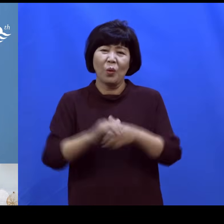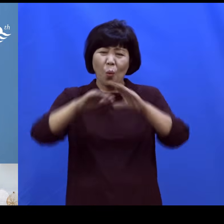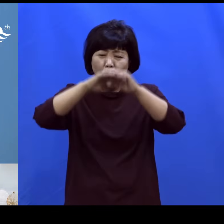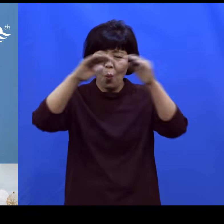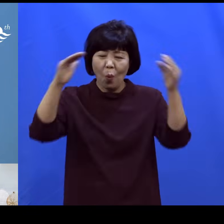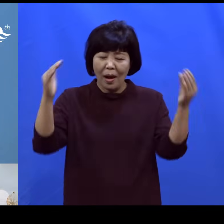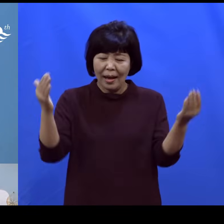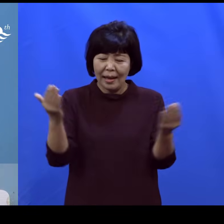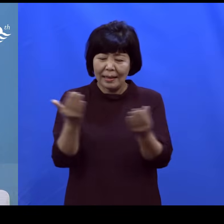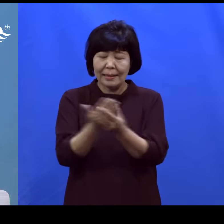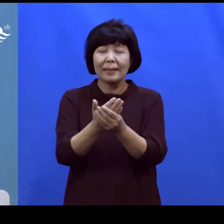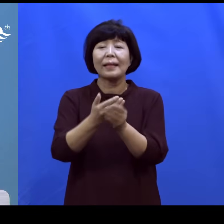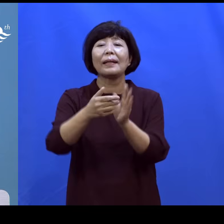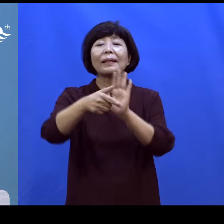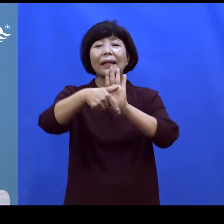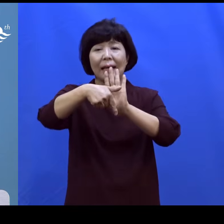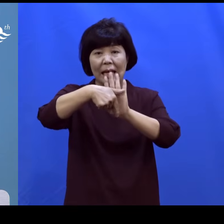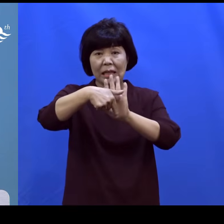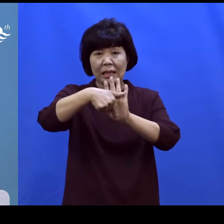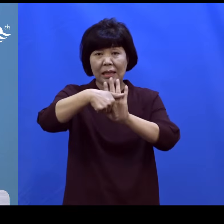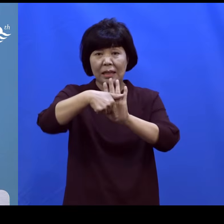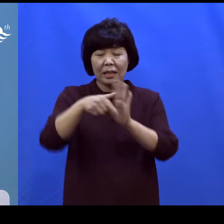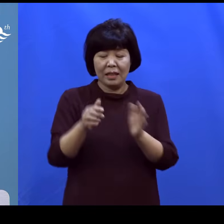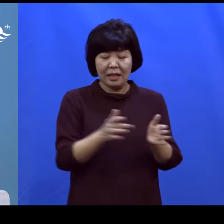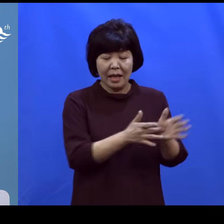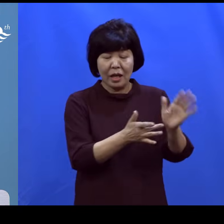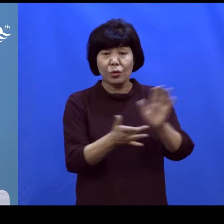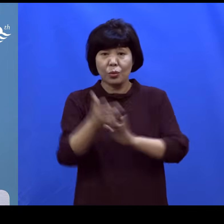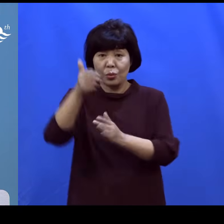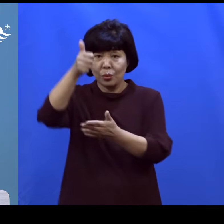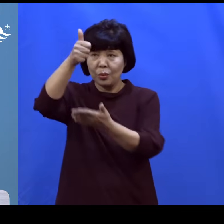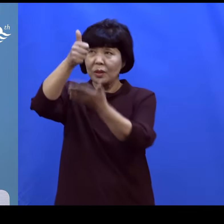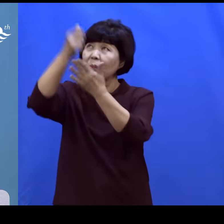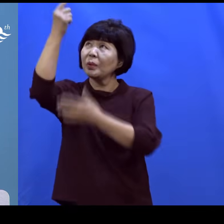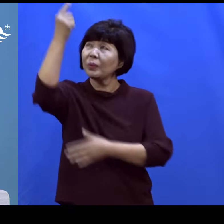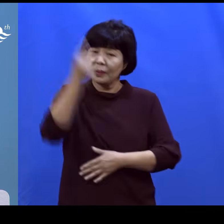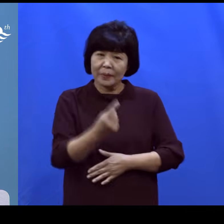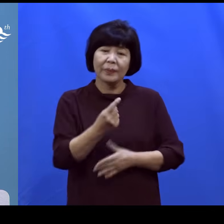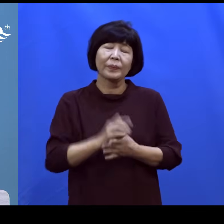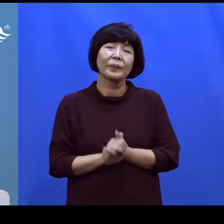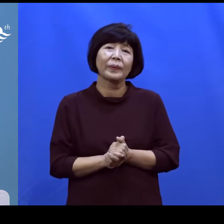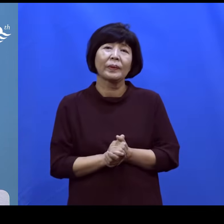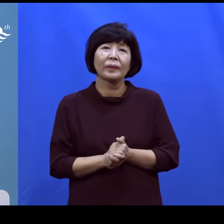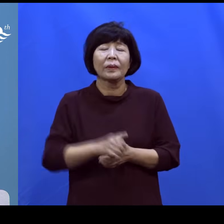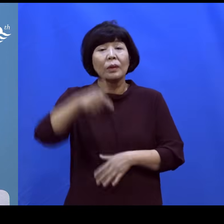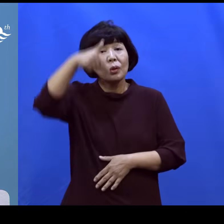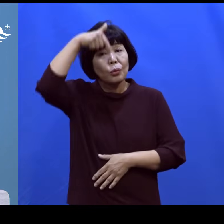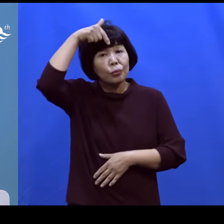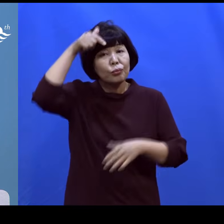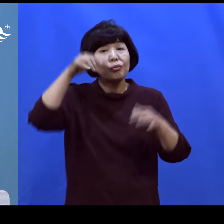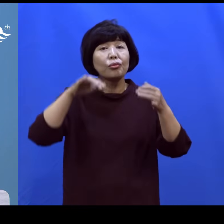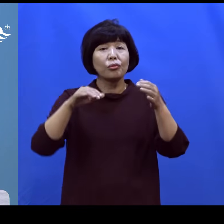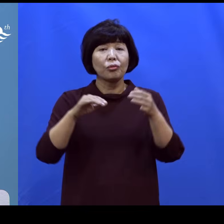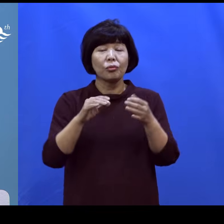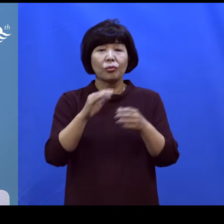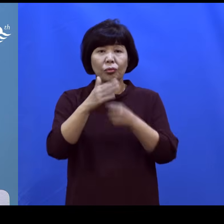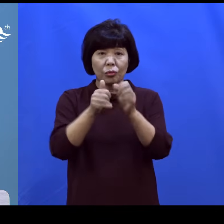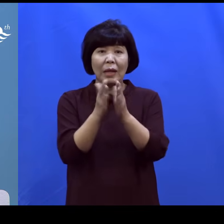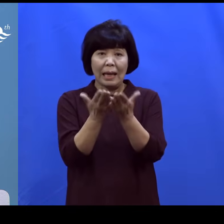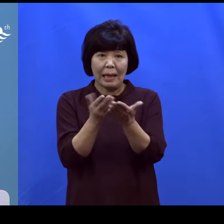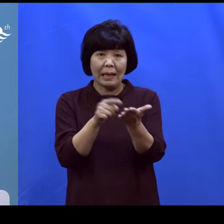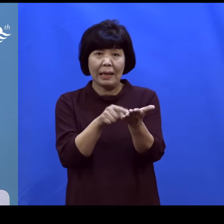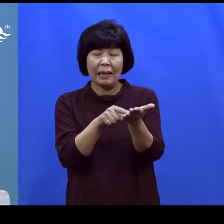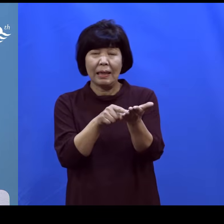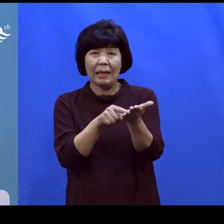완전한 계시예요. 예수 그리스도는 완전한 계시로 나타난 거죠. 그래서 구약 성경은